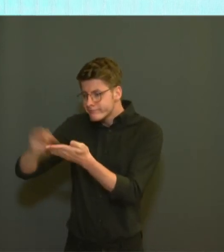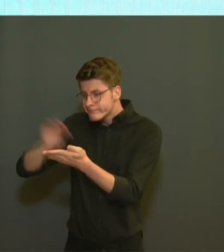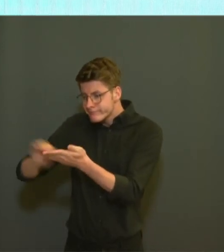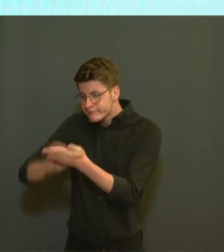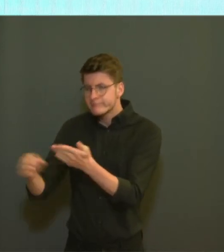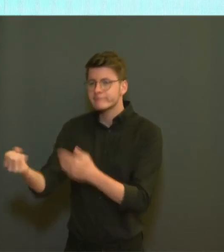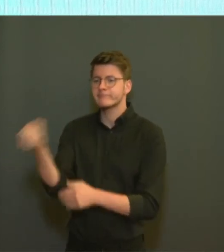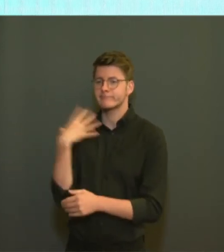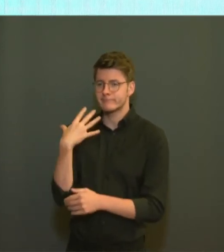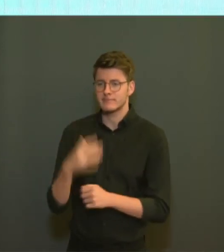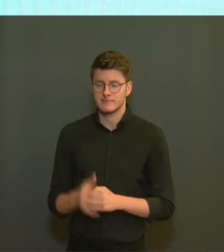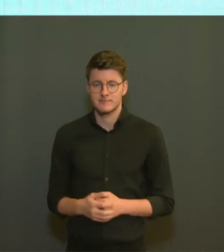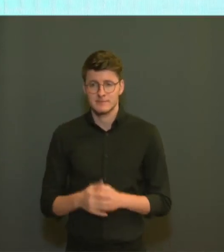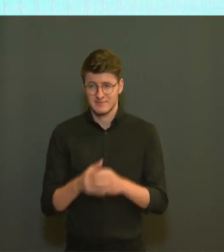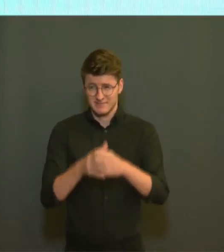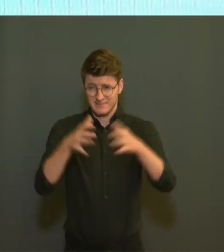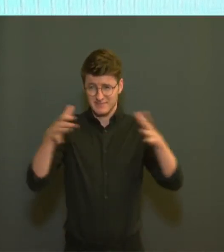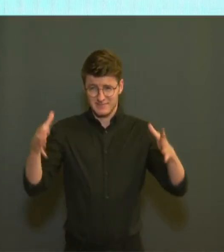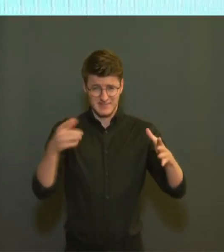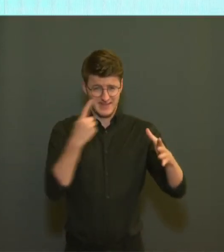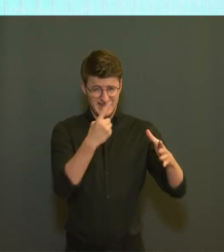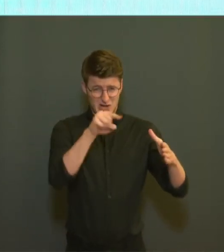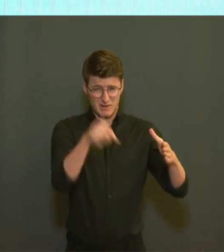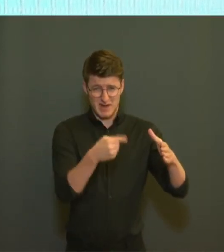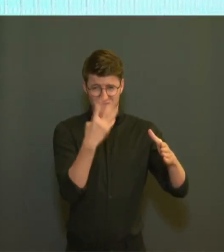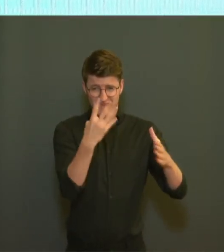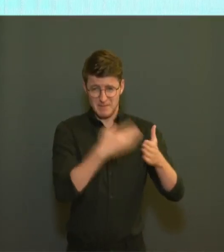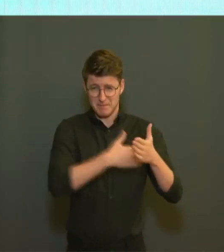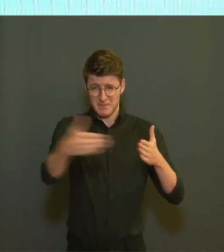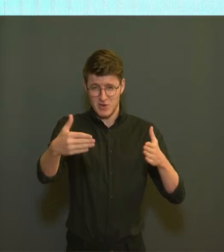1,4 miljoen PLF's kwamen er